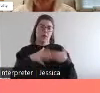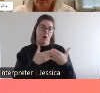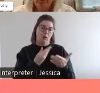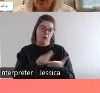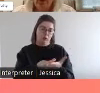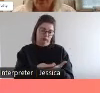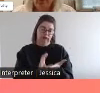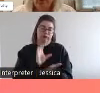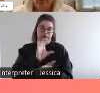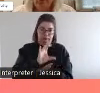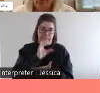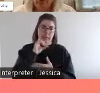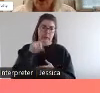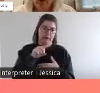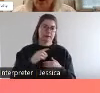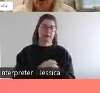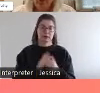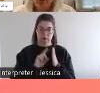bailleurs de fonds.